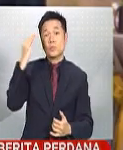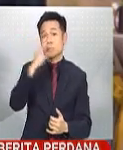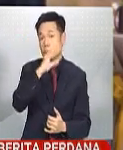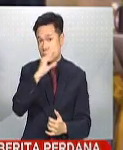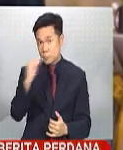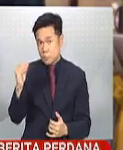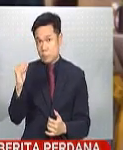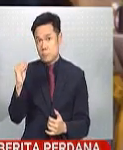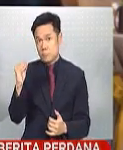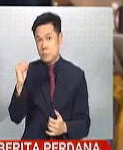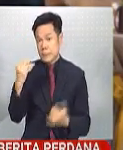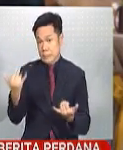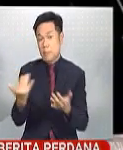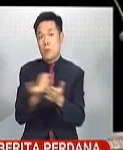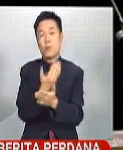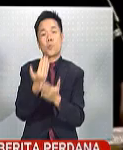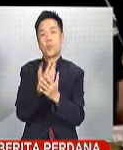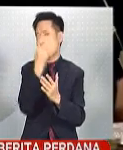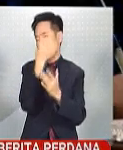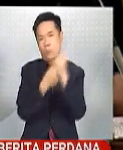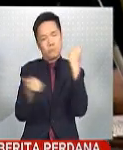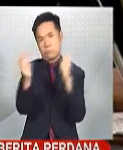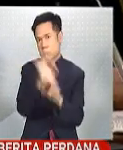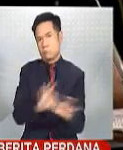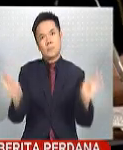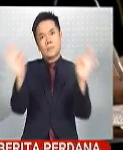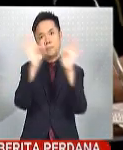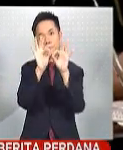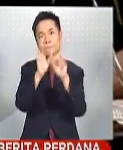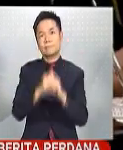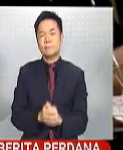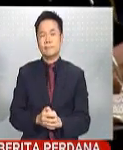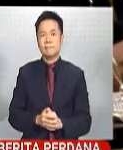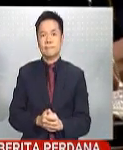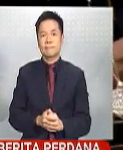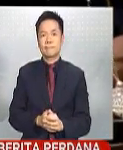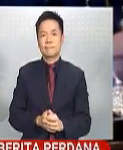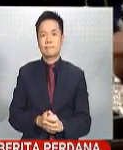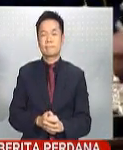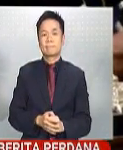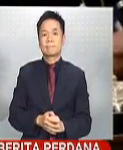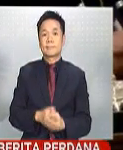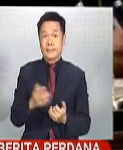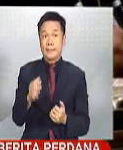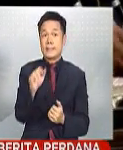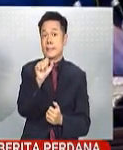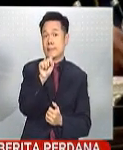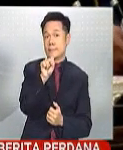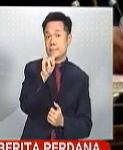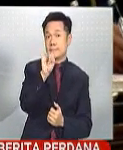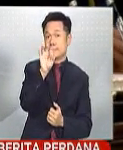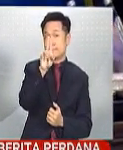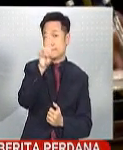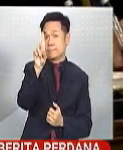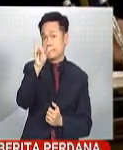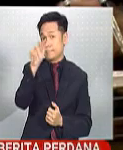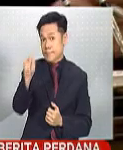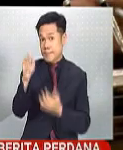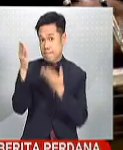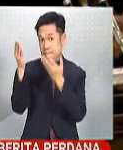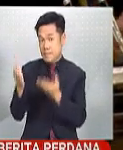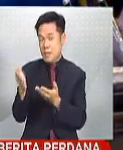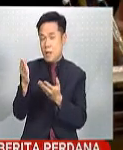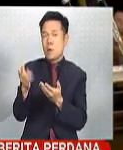yang baru. Yang berhormat Dato' Dr. Haji. Dato' Saifuddin juga memberi jaminan untuk terus